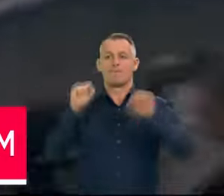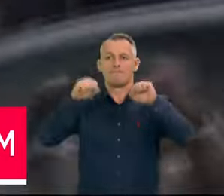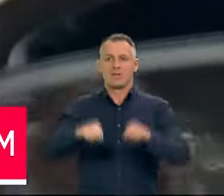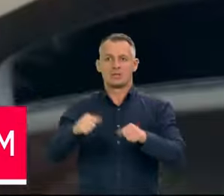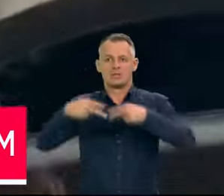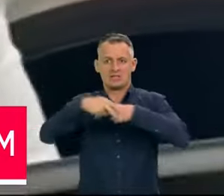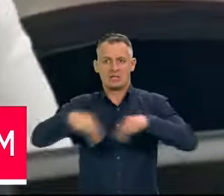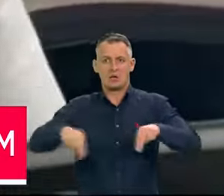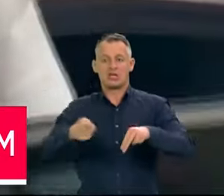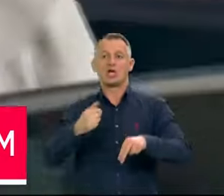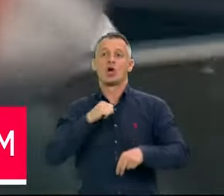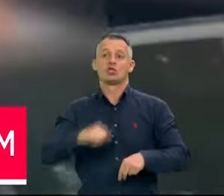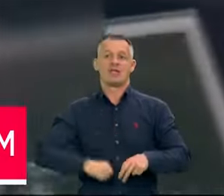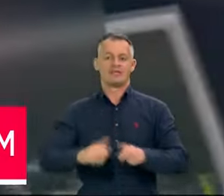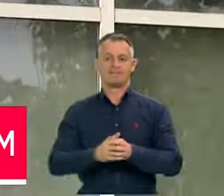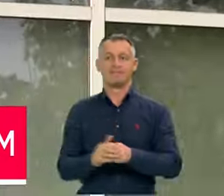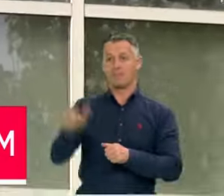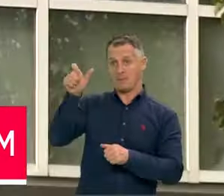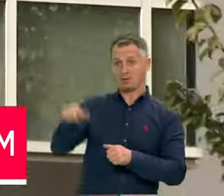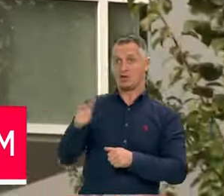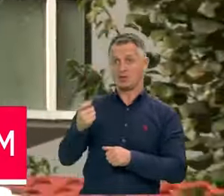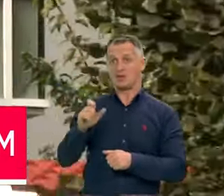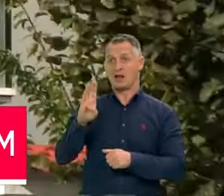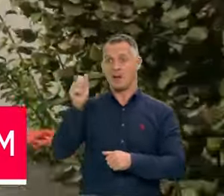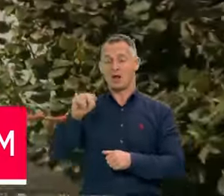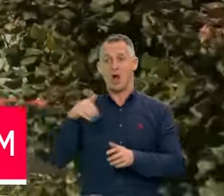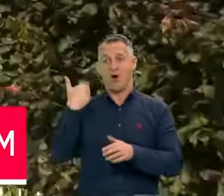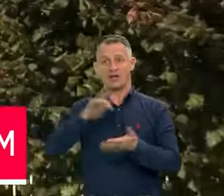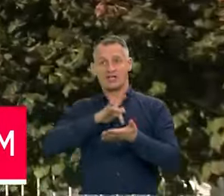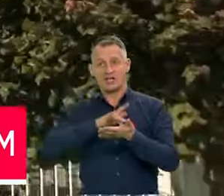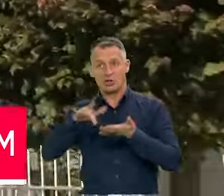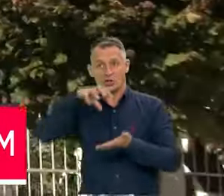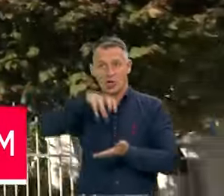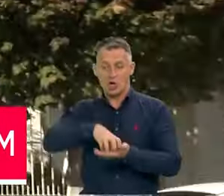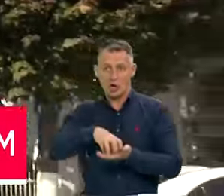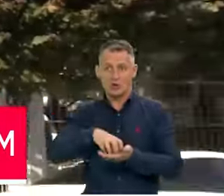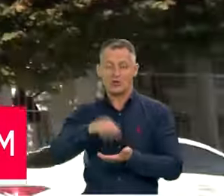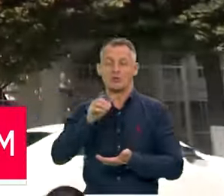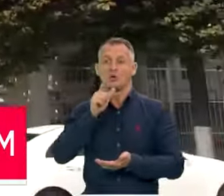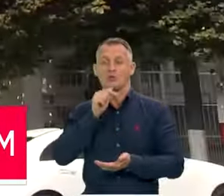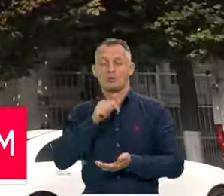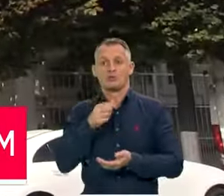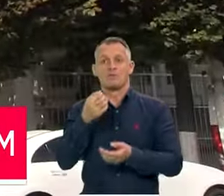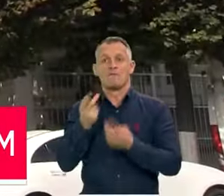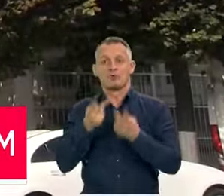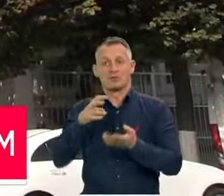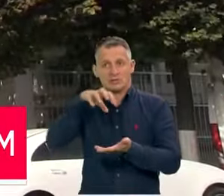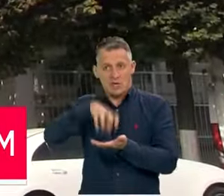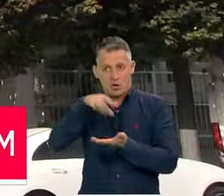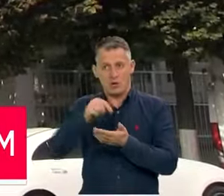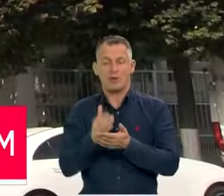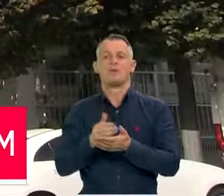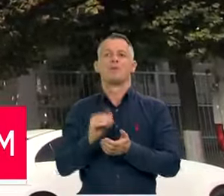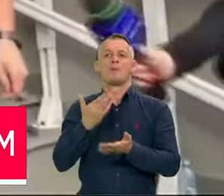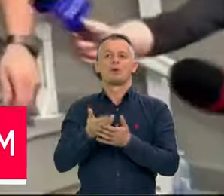restaurant libanez din Constanța libanezul a oferit gratuit câteva spații de cazare proprii sportivelor din lotul național de bob și